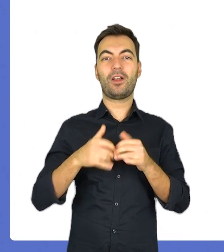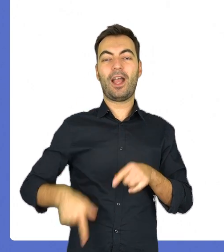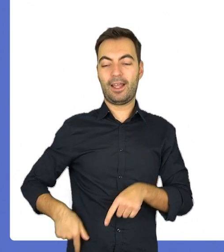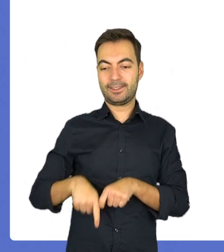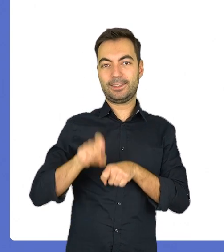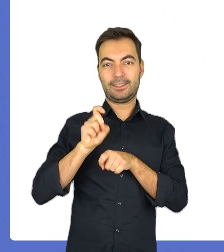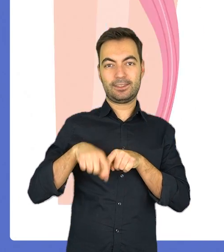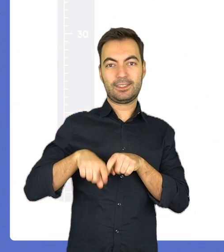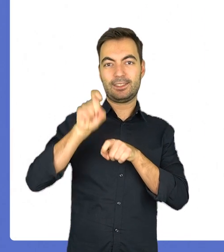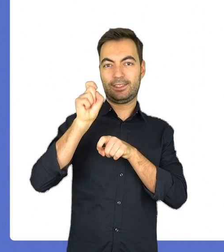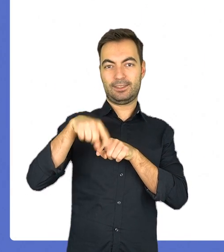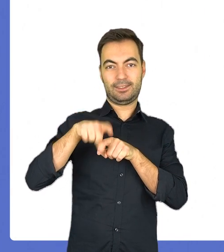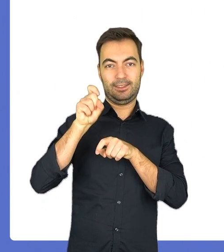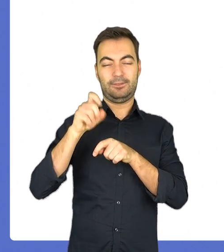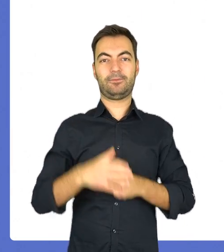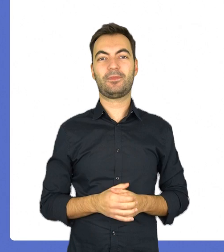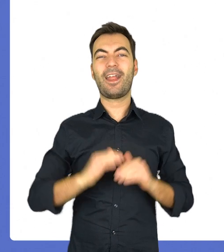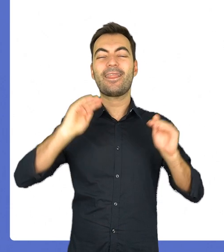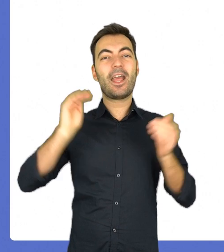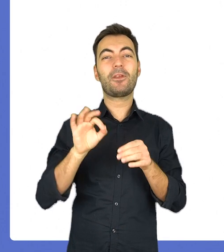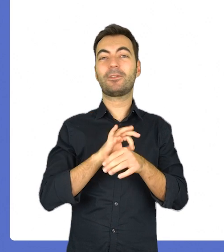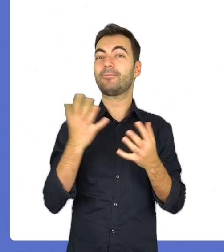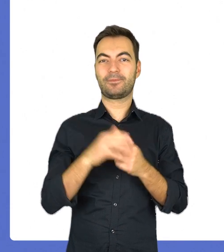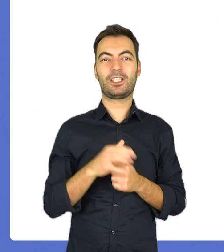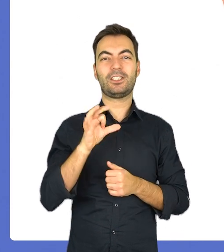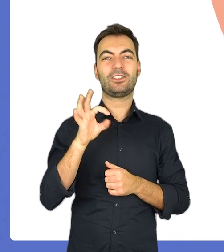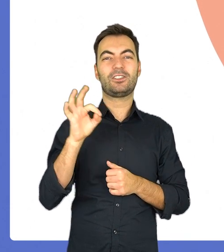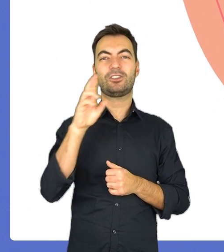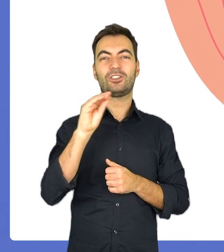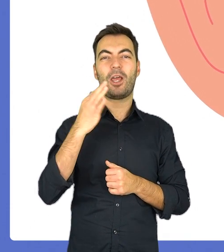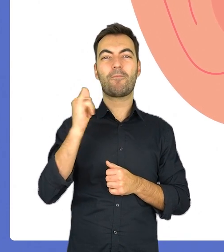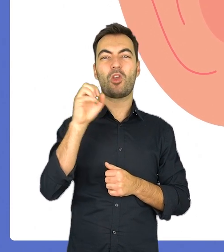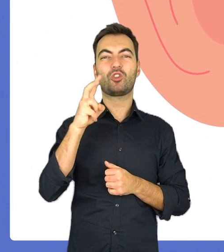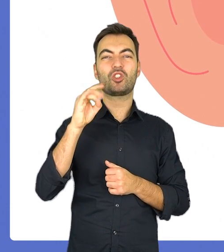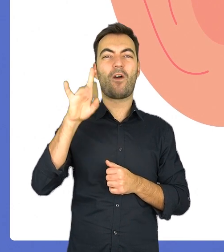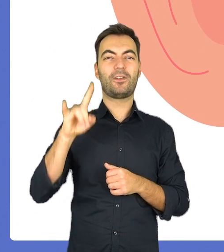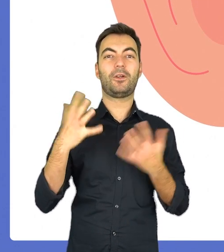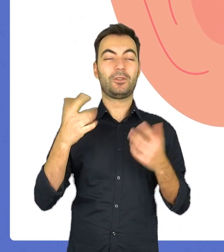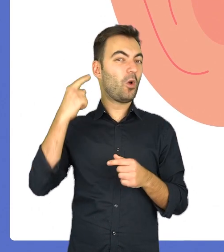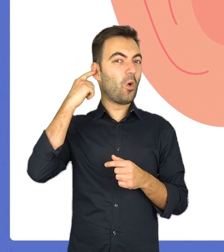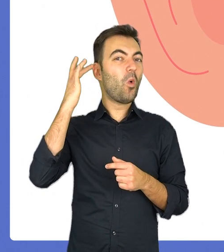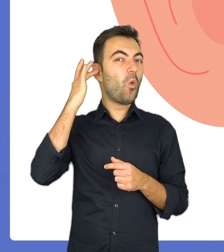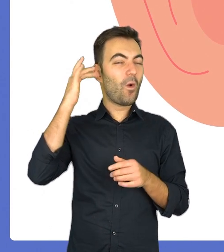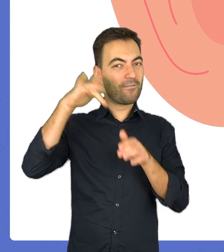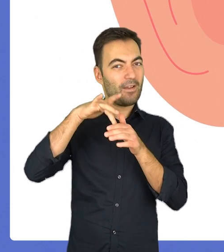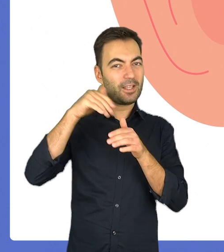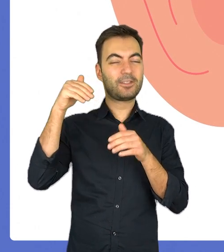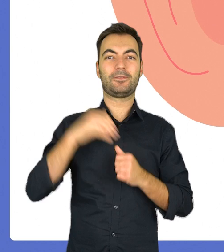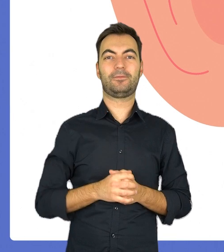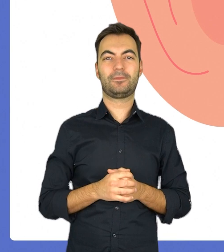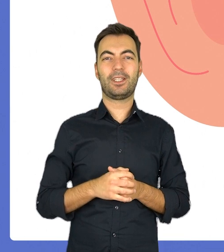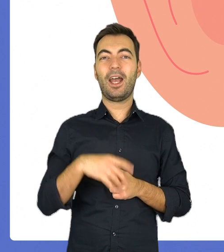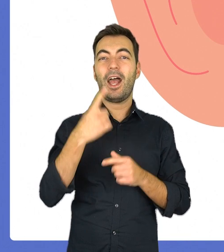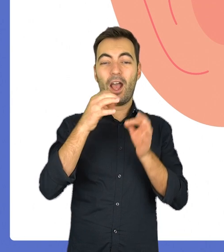nogi w biodrze i w kolanie. Najmniejszy jest mięsień strzemiączkowy, znajdujący się w uchu środkowym.